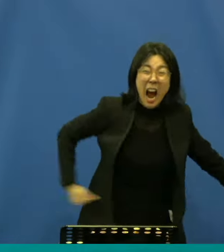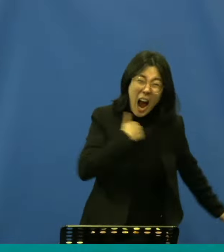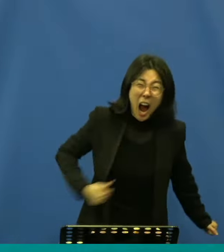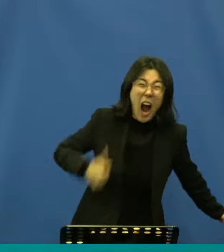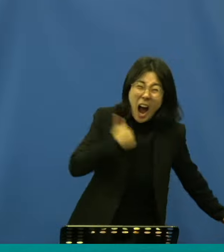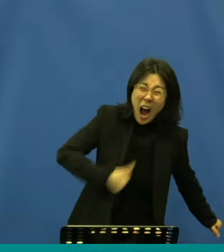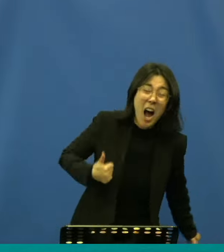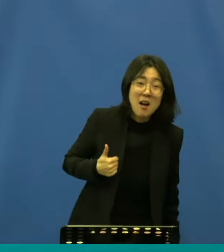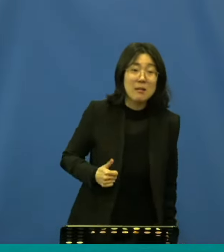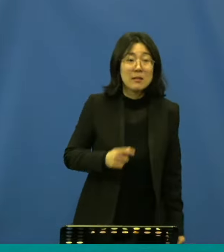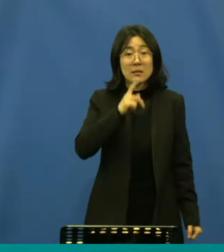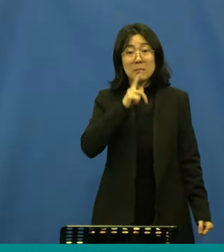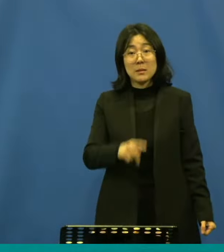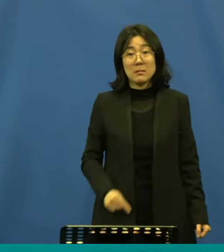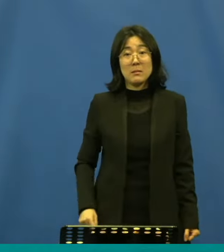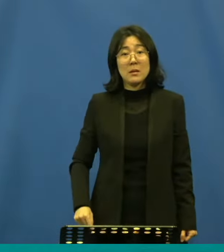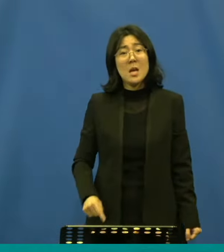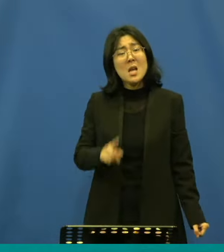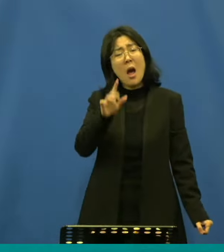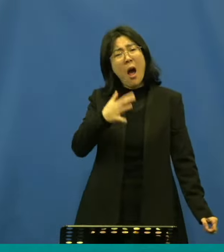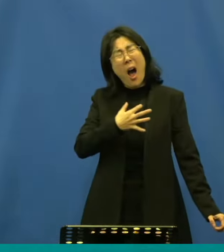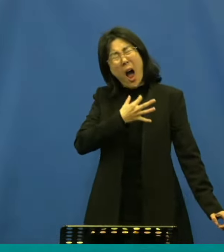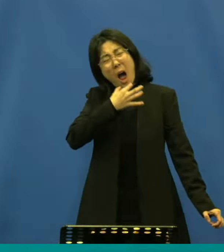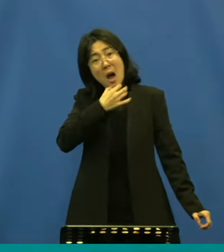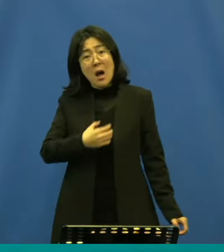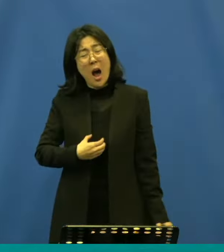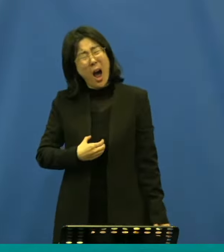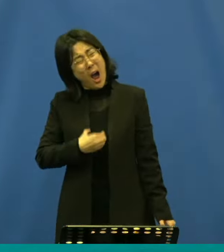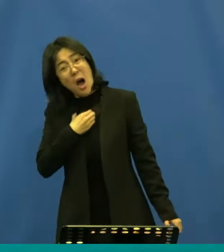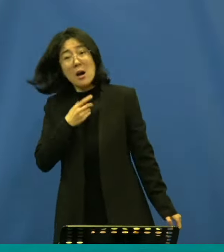여기 싫어한다는 말은 역겨워한다는 거예요. 역겨워한다.